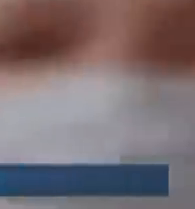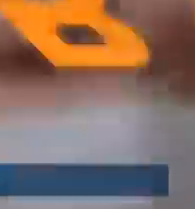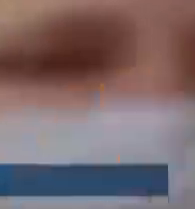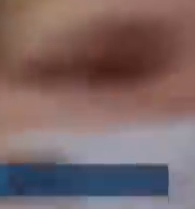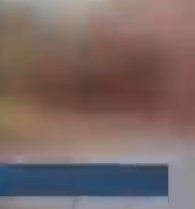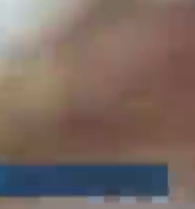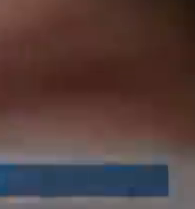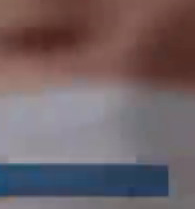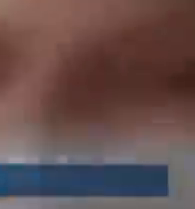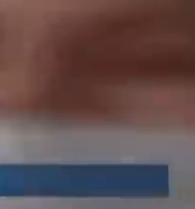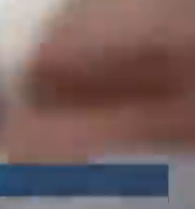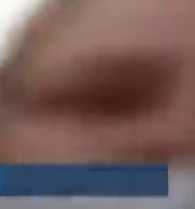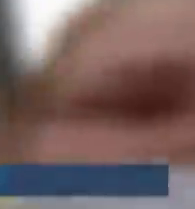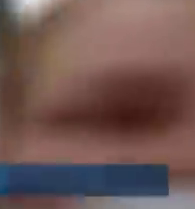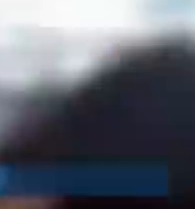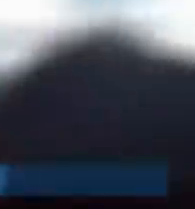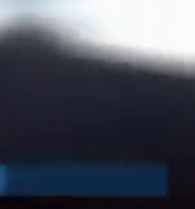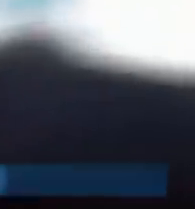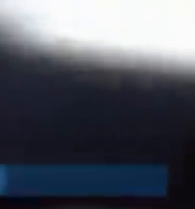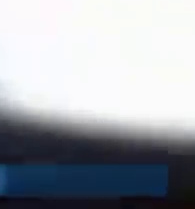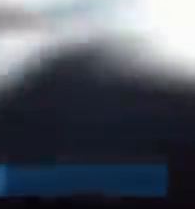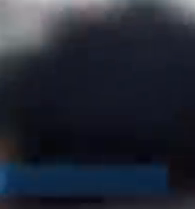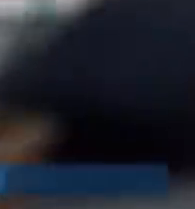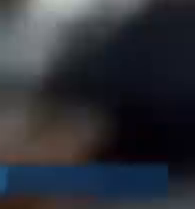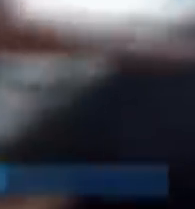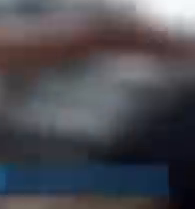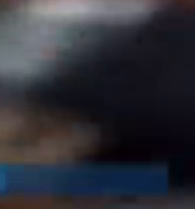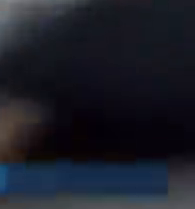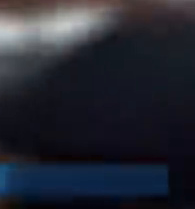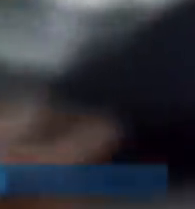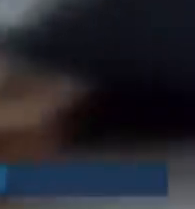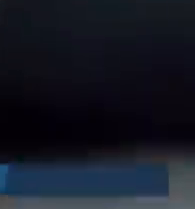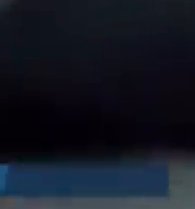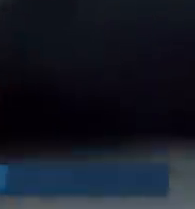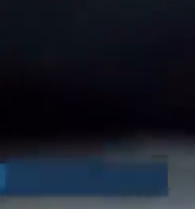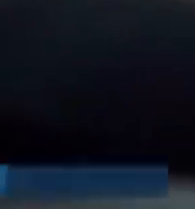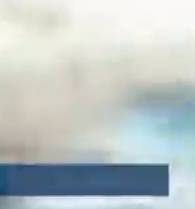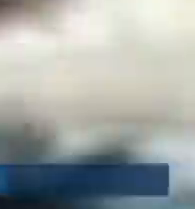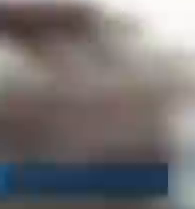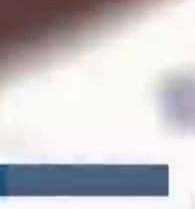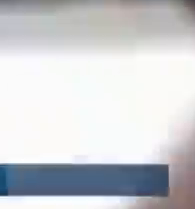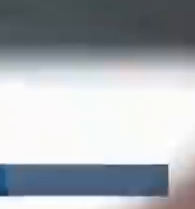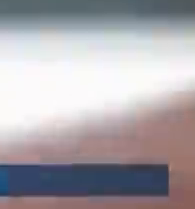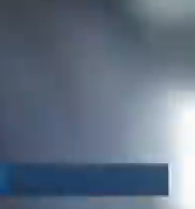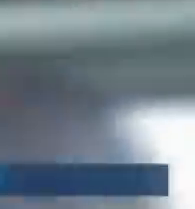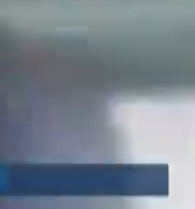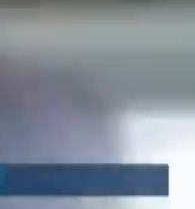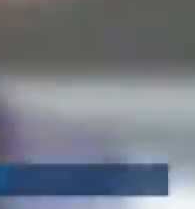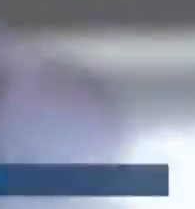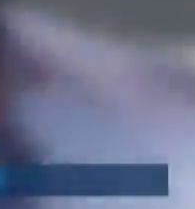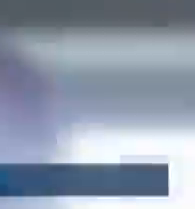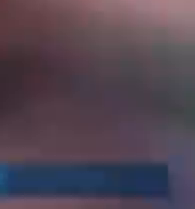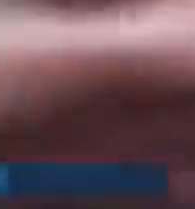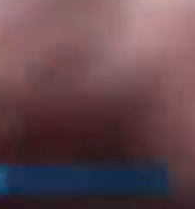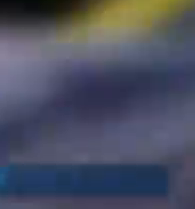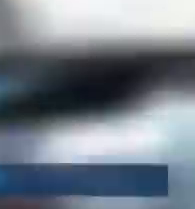Maske takmadı, yetmedi araçta sigara içti, o da yetmedi kendisini uyaran kadını araçtan attı. Mega kentin